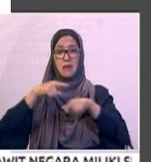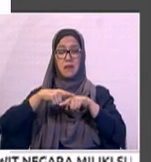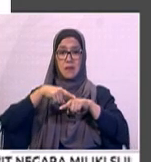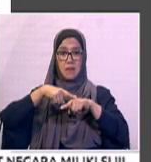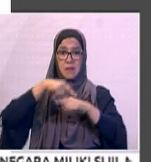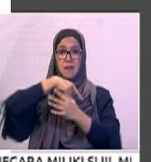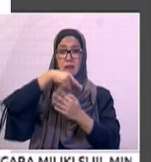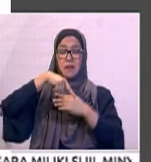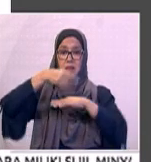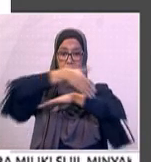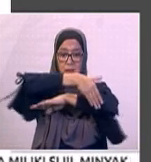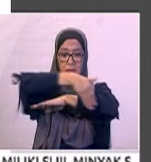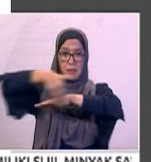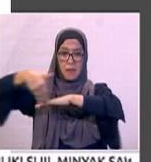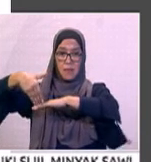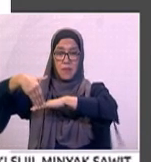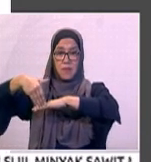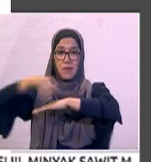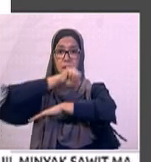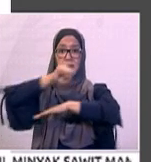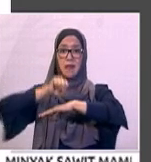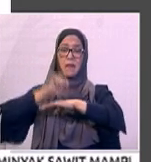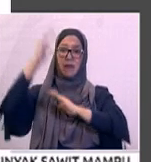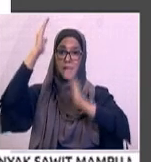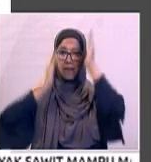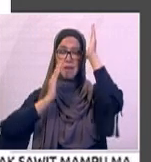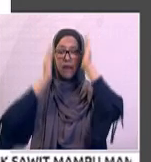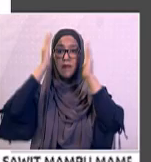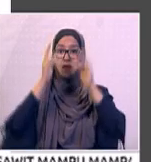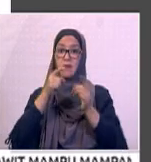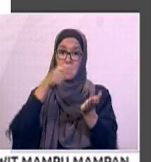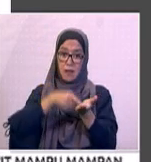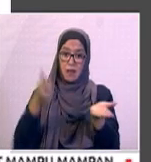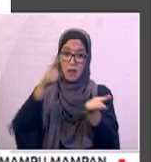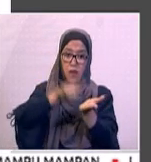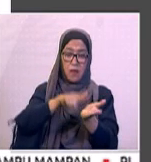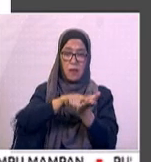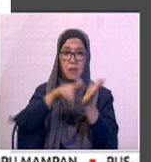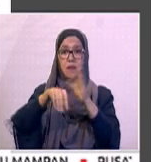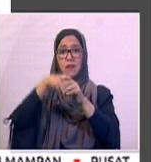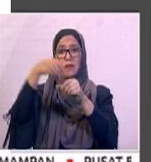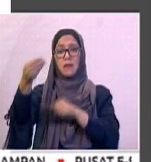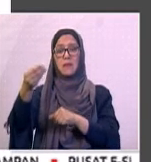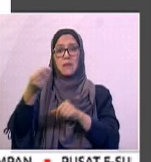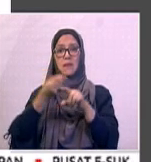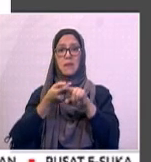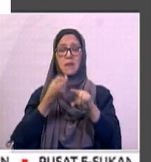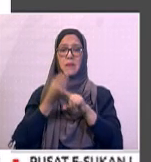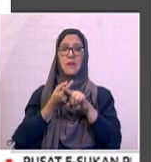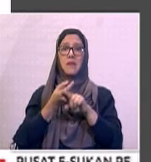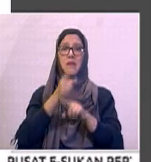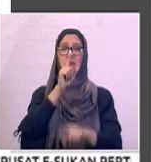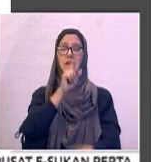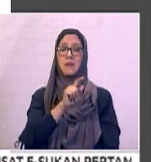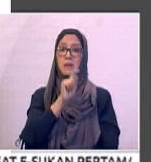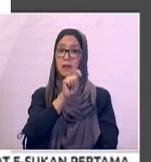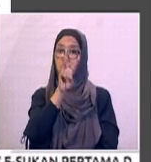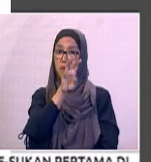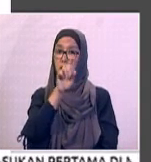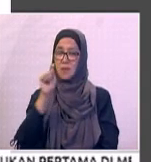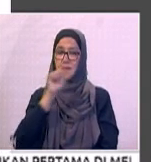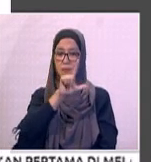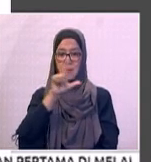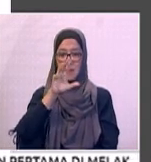antara Singapura dan juga Malaysia. Jadi ini merupakan laporan yang telah dikeluarkan oleh laman Twitter LLM dan juga pihak